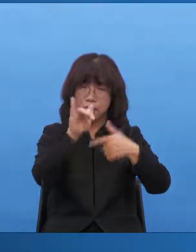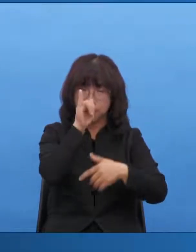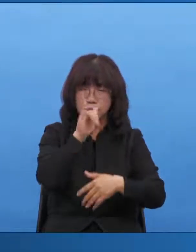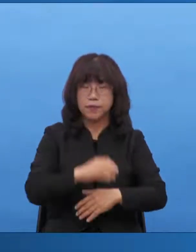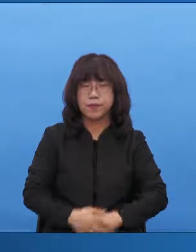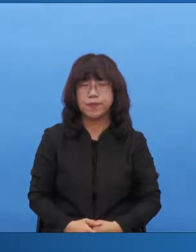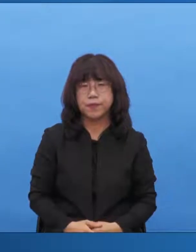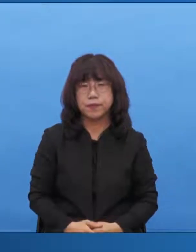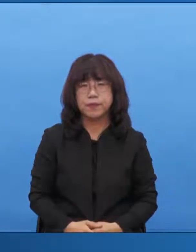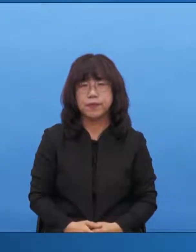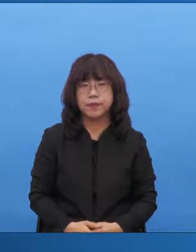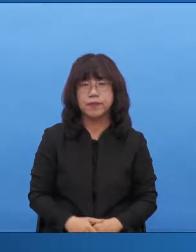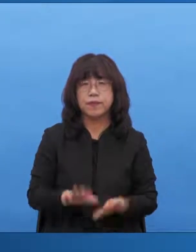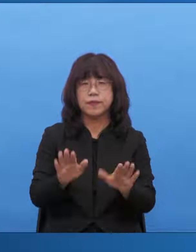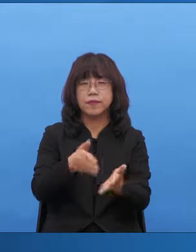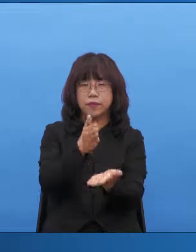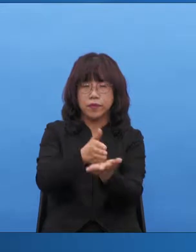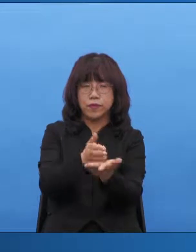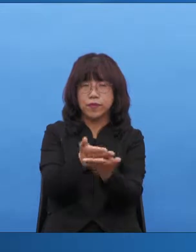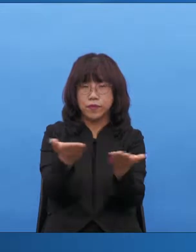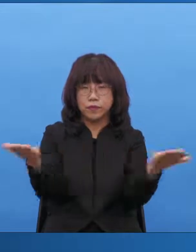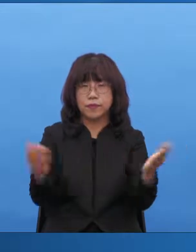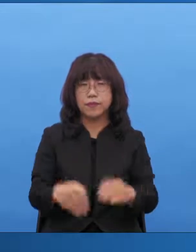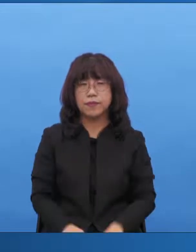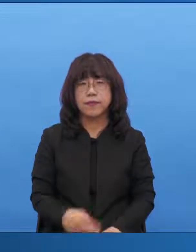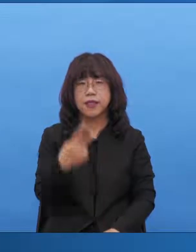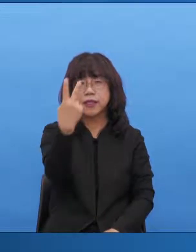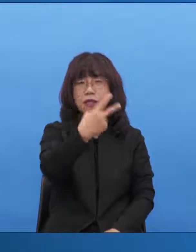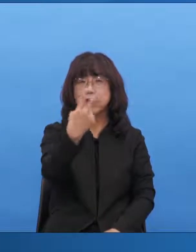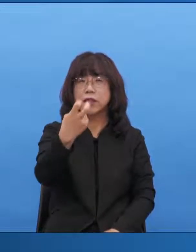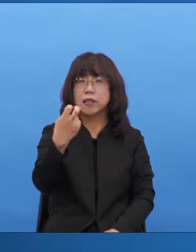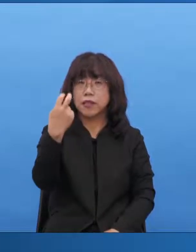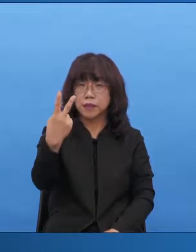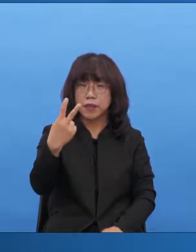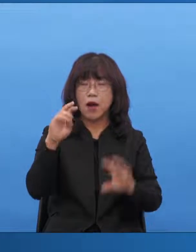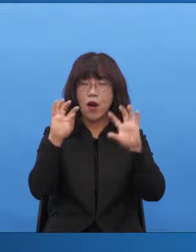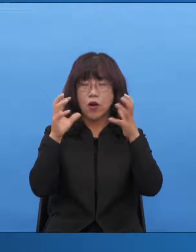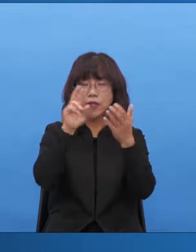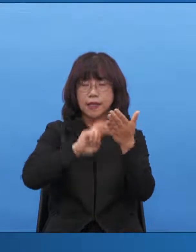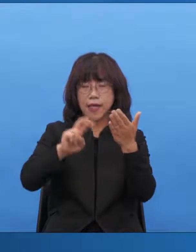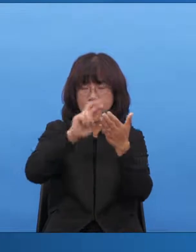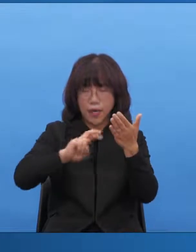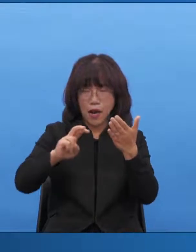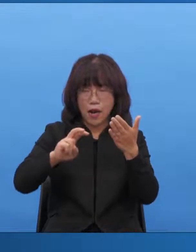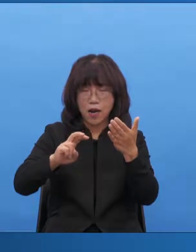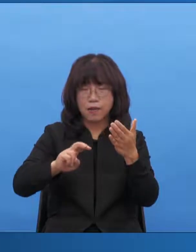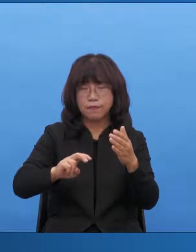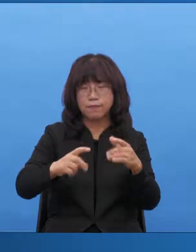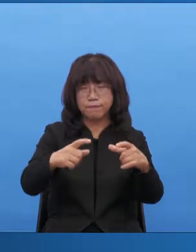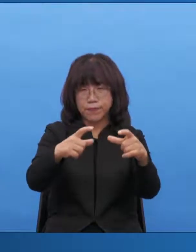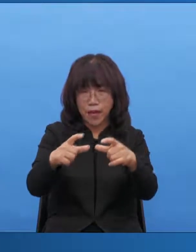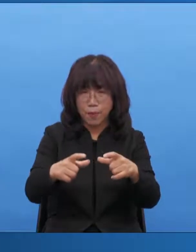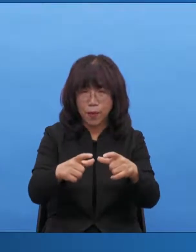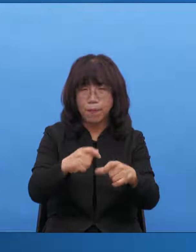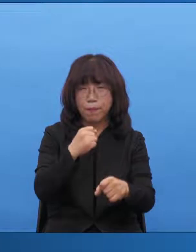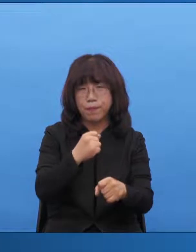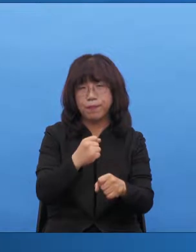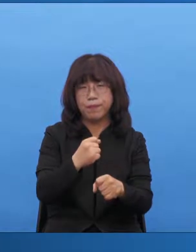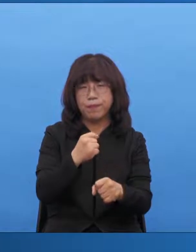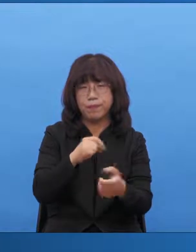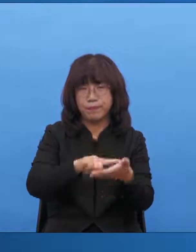안녕하십니까? RUTC 뉴스입니다. 2022 어린이 찬양 앨범 렘넌트 24가 지난 21일 공개됐습니다.